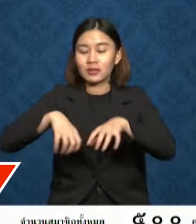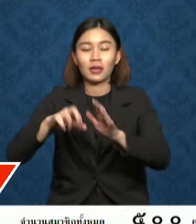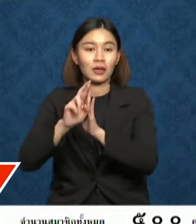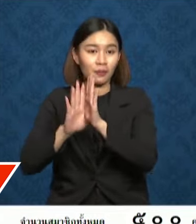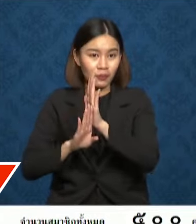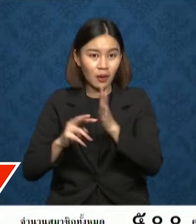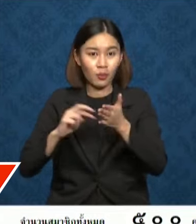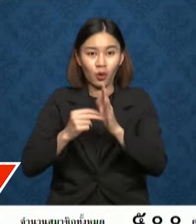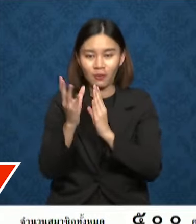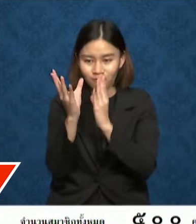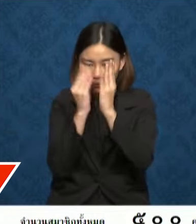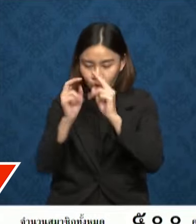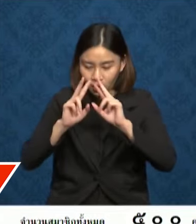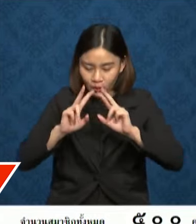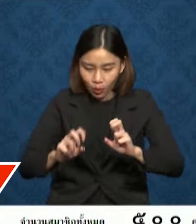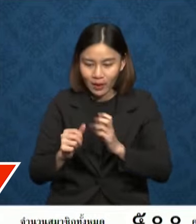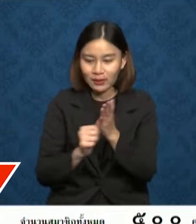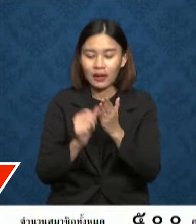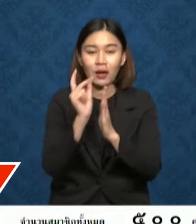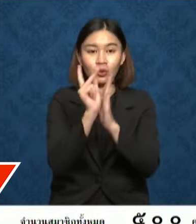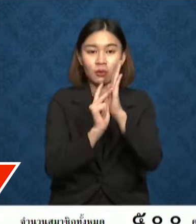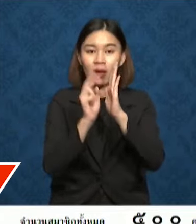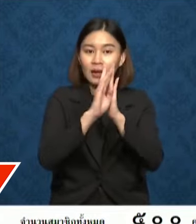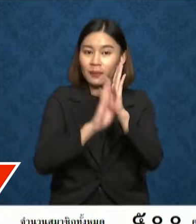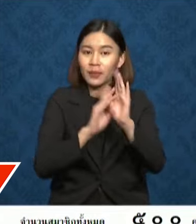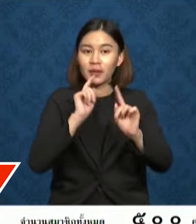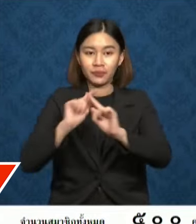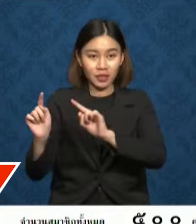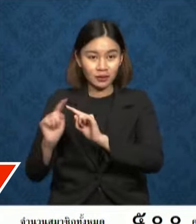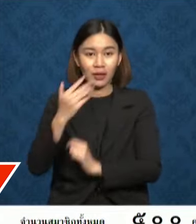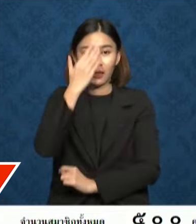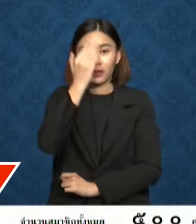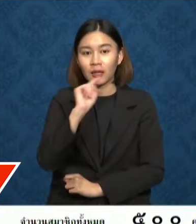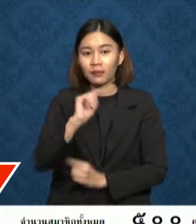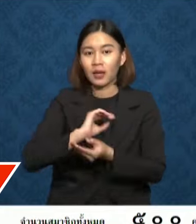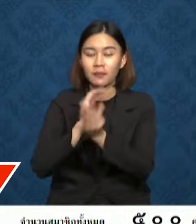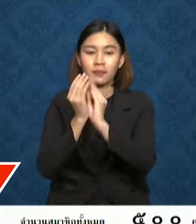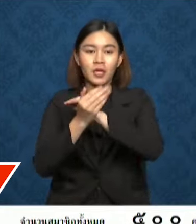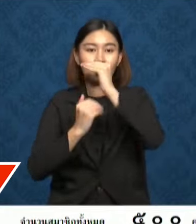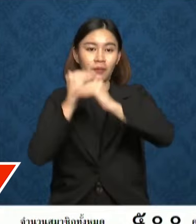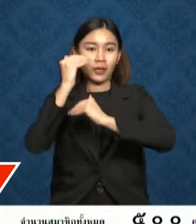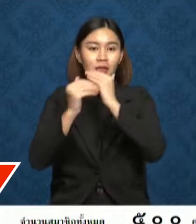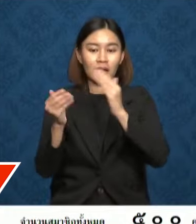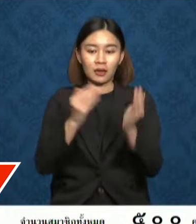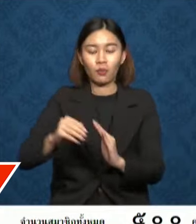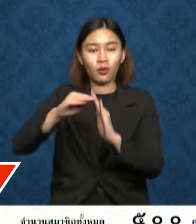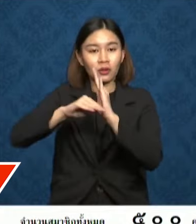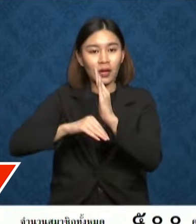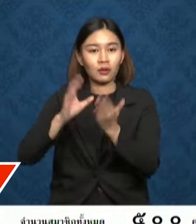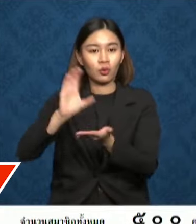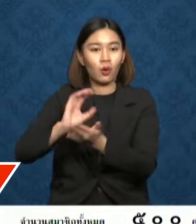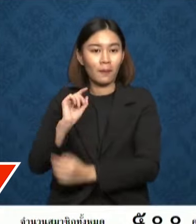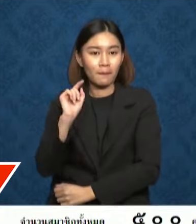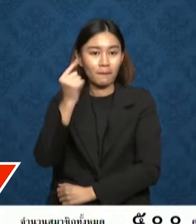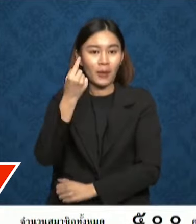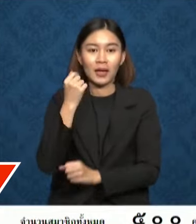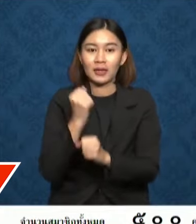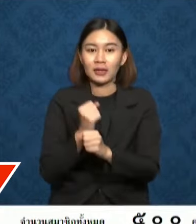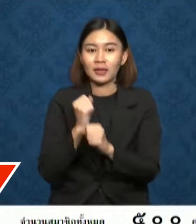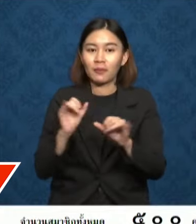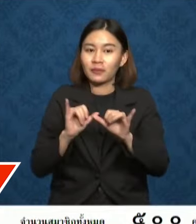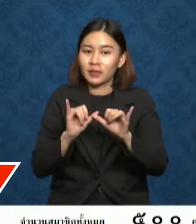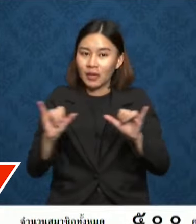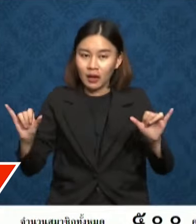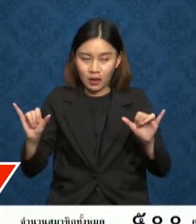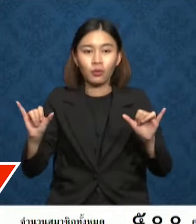จัดระเบีบรฏศึษาการทัปงกดไม้ ที่เกี่วข้องเพื่อปติรูปและ ปรับปุกระบนการงประมาณเสยให่เป็งานลองเติม